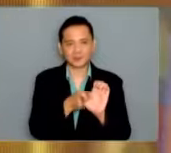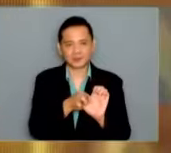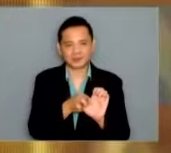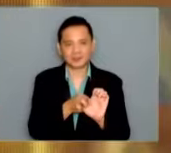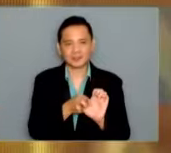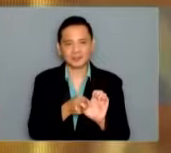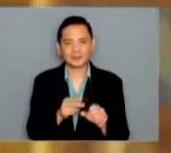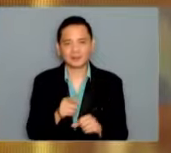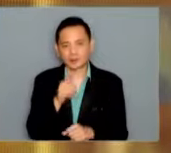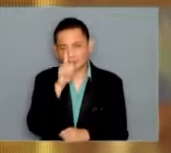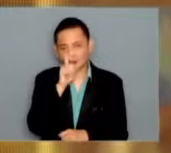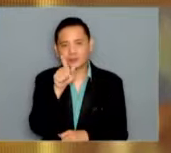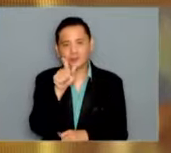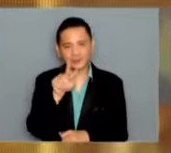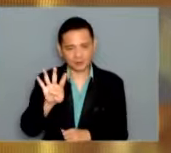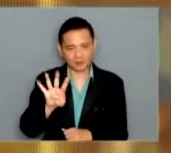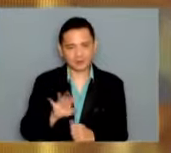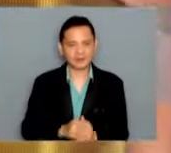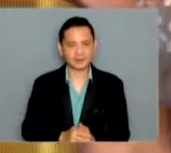24 po.